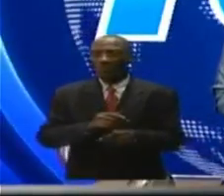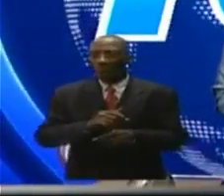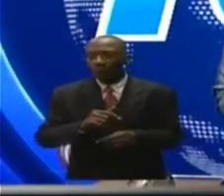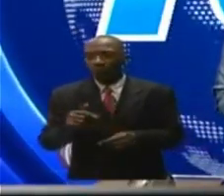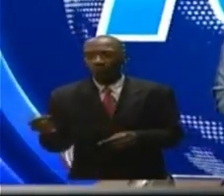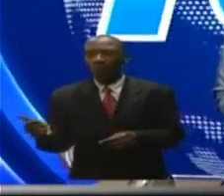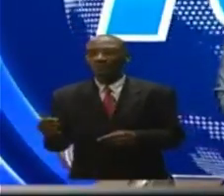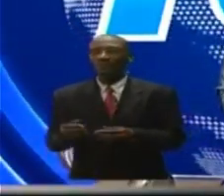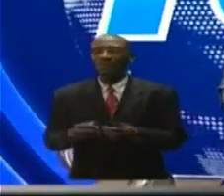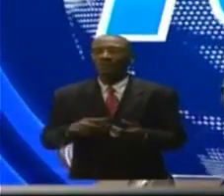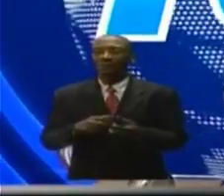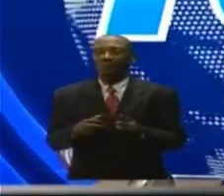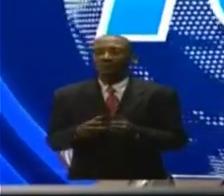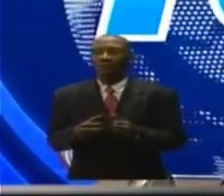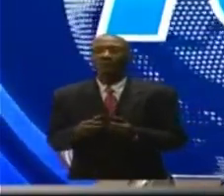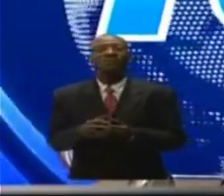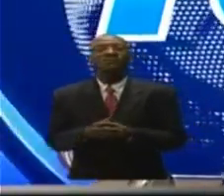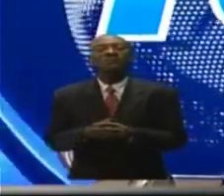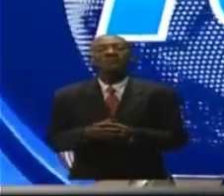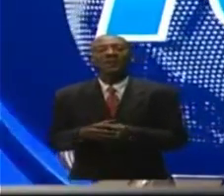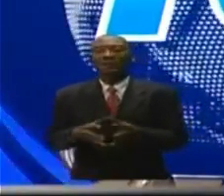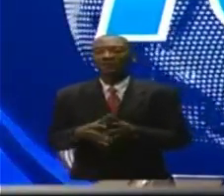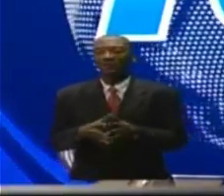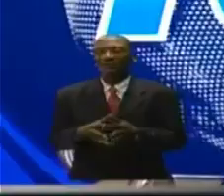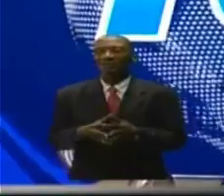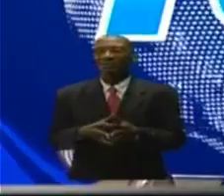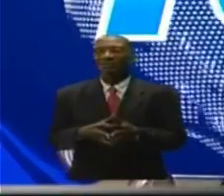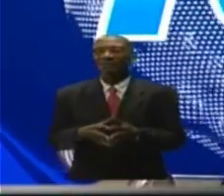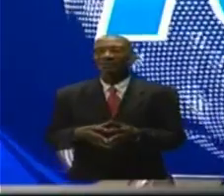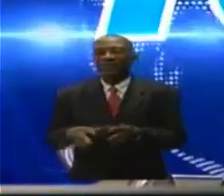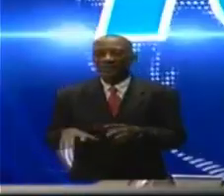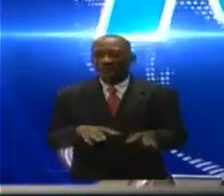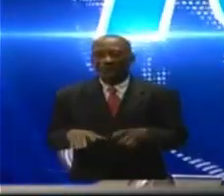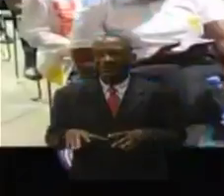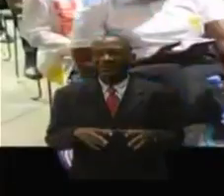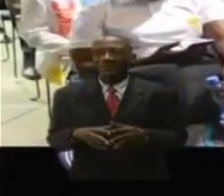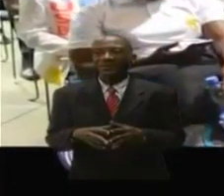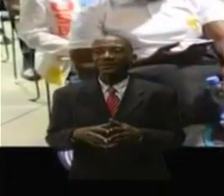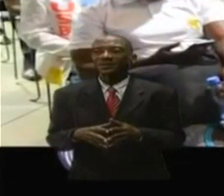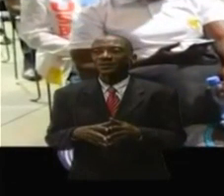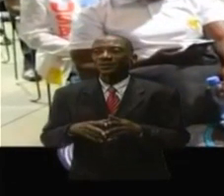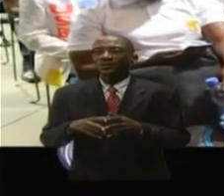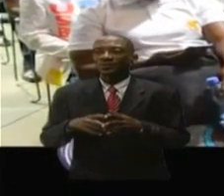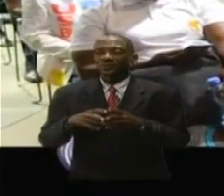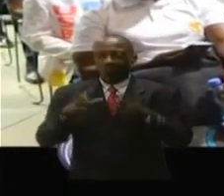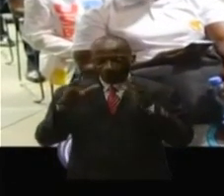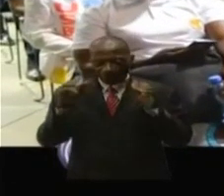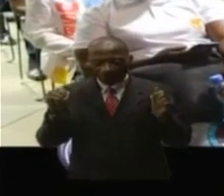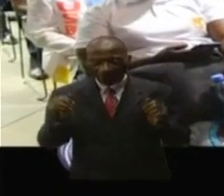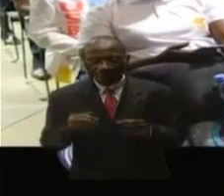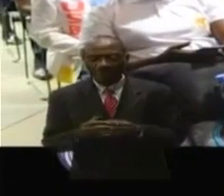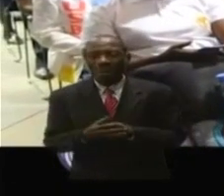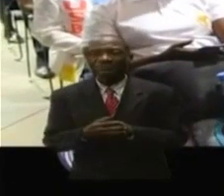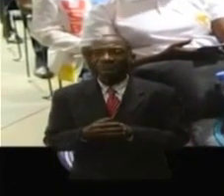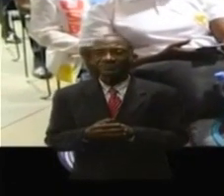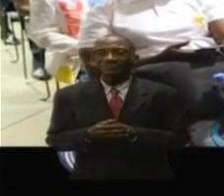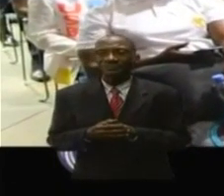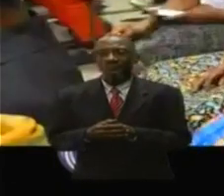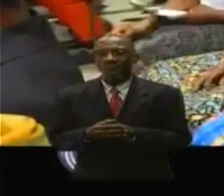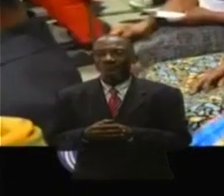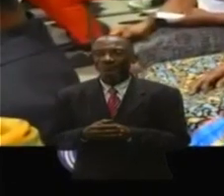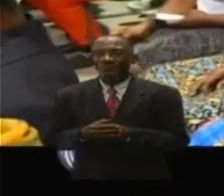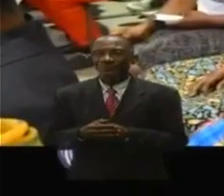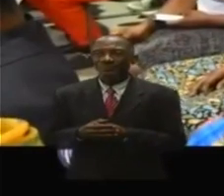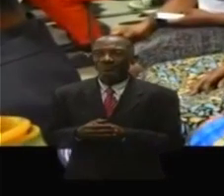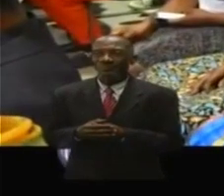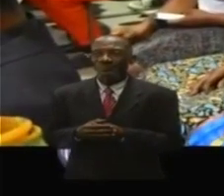d'offrir un second mandat au garant de la nation. Par cette conférence de presse, le jeune membre de